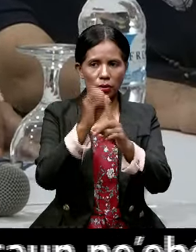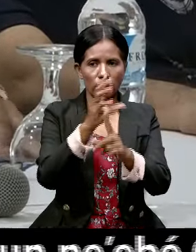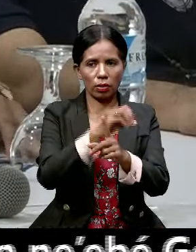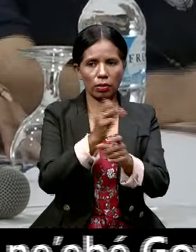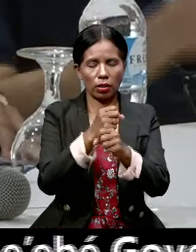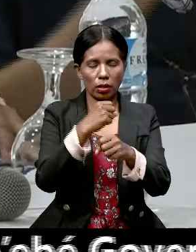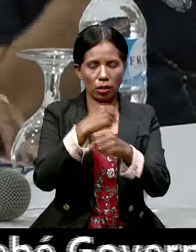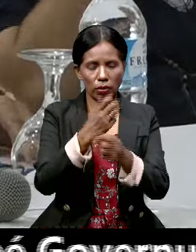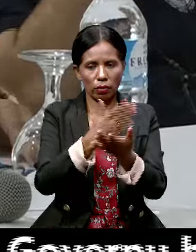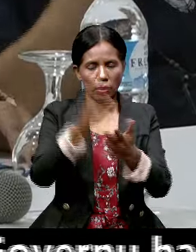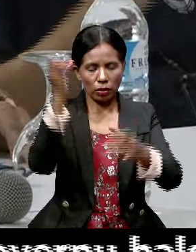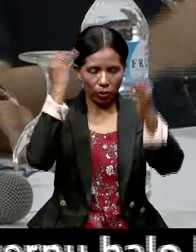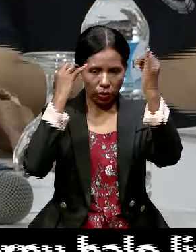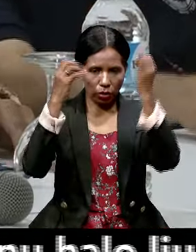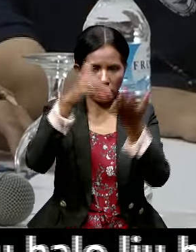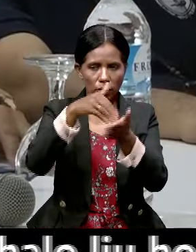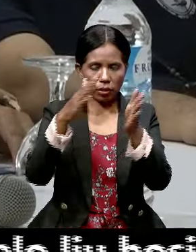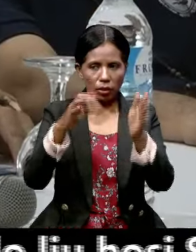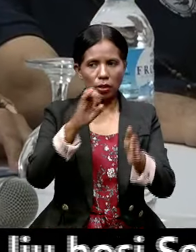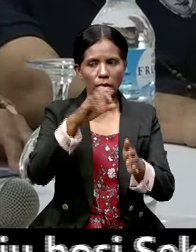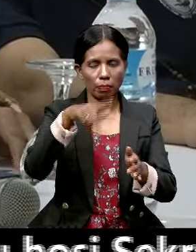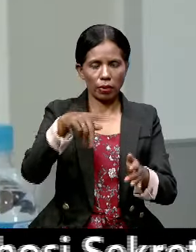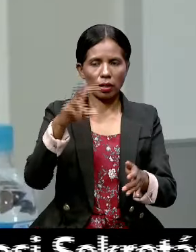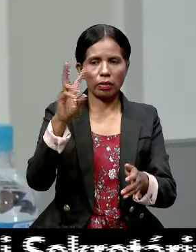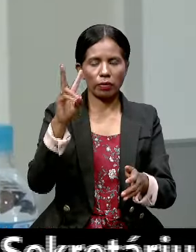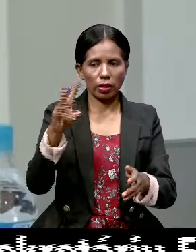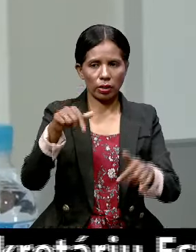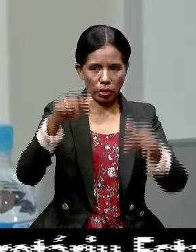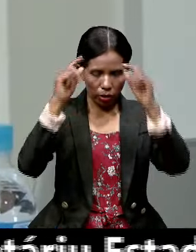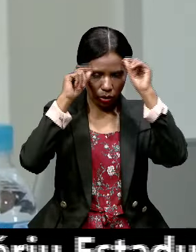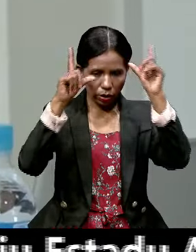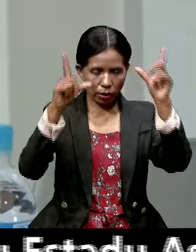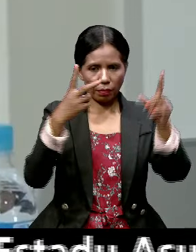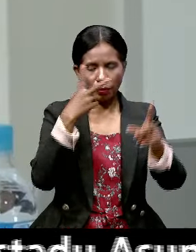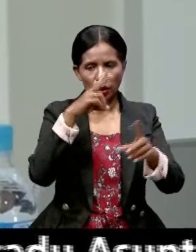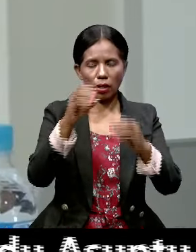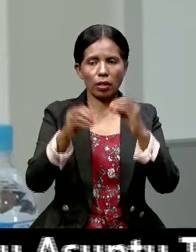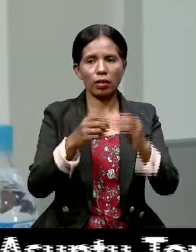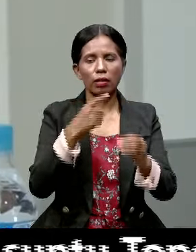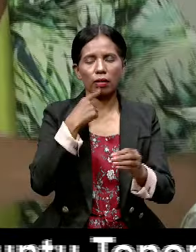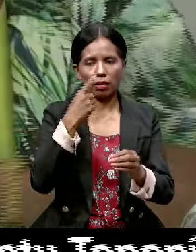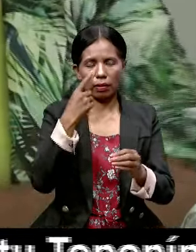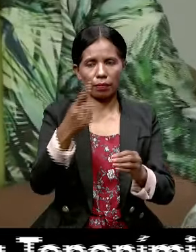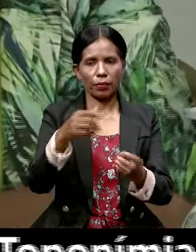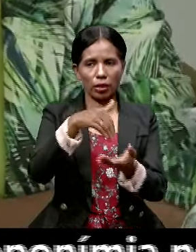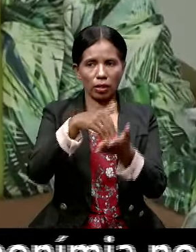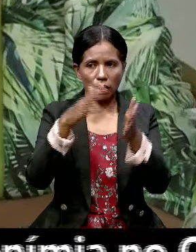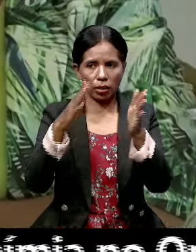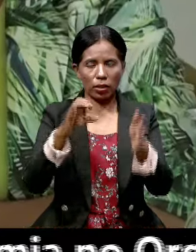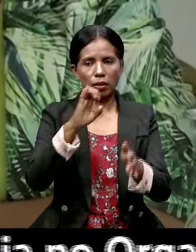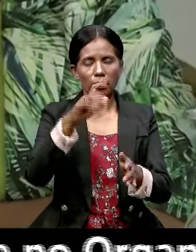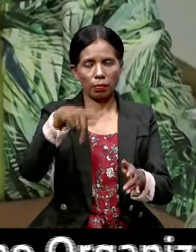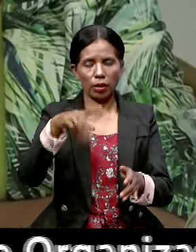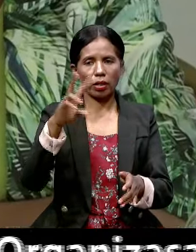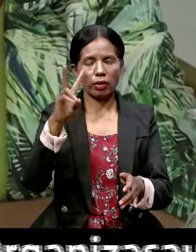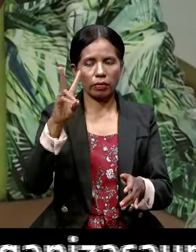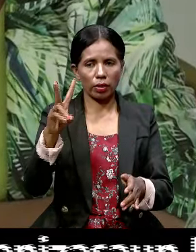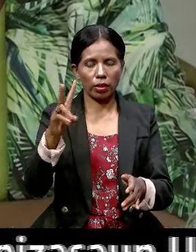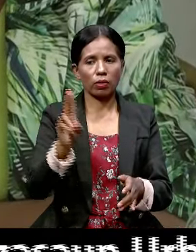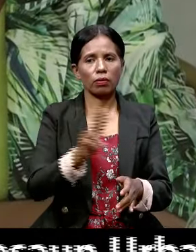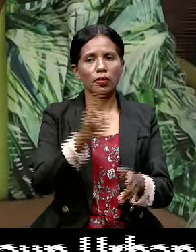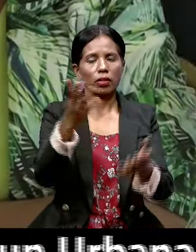atuhalo consolidação da alumni IPV e a Timor-Leste. Rinexo Soekmadi HTT, alumni IPV Universitas a